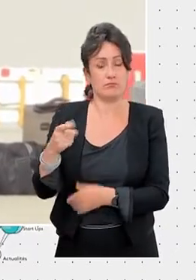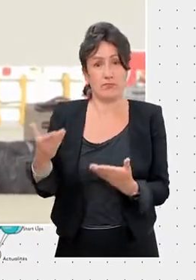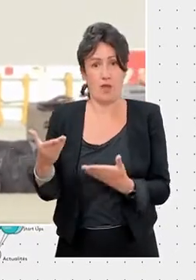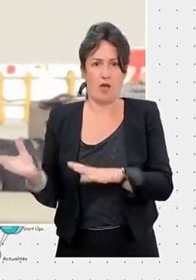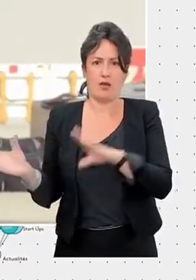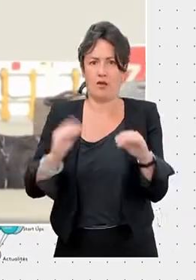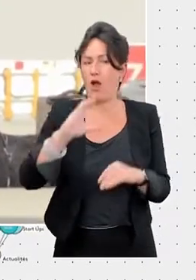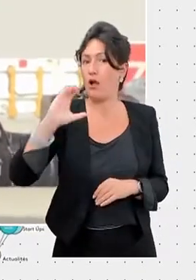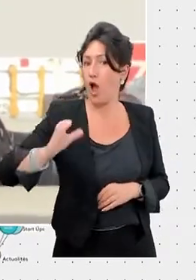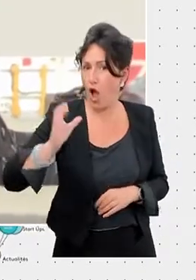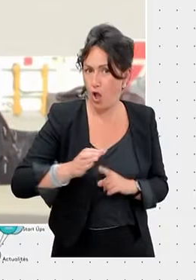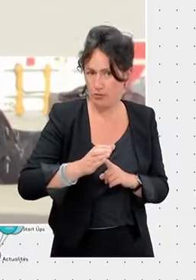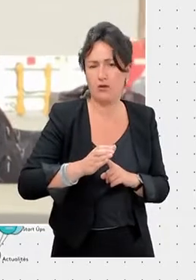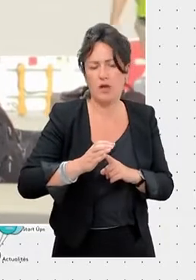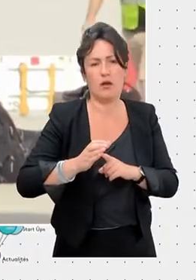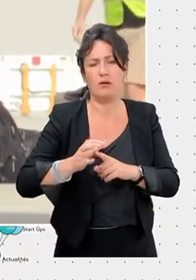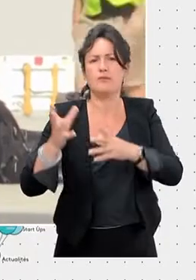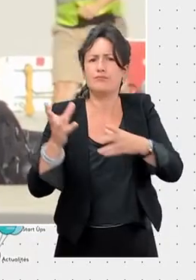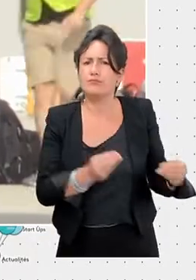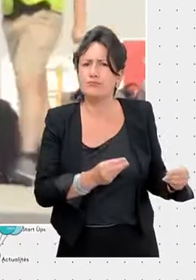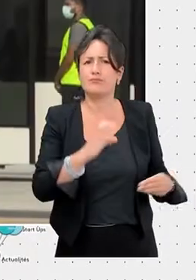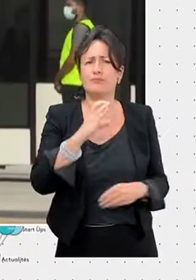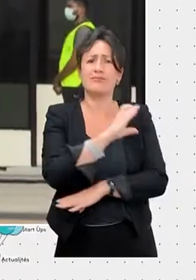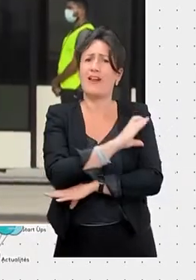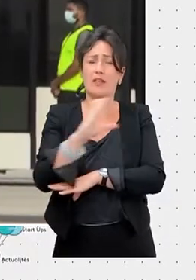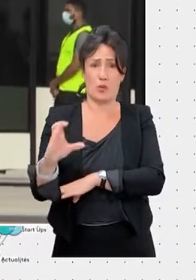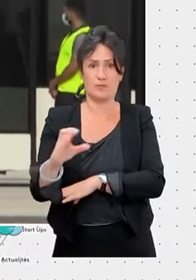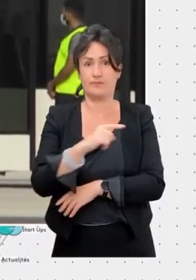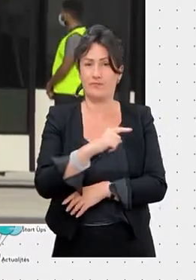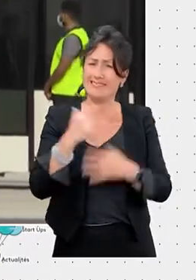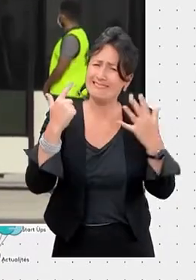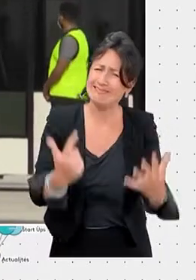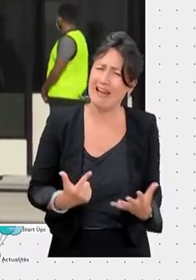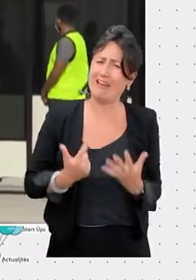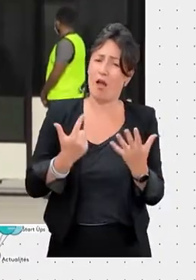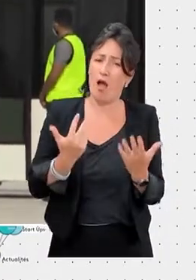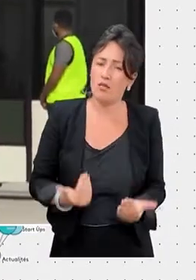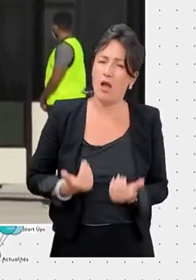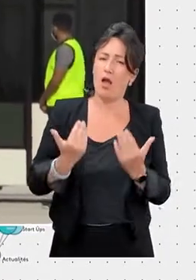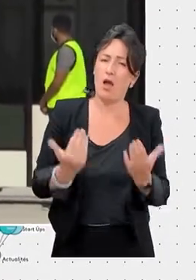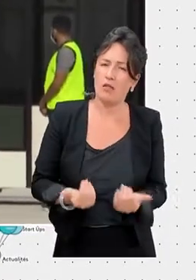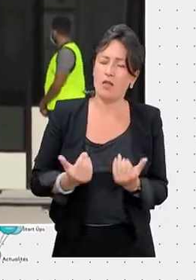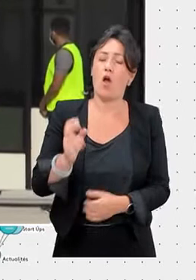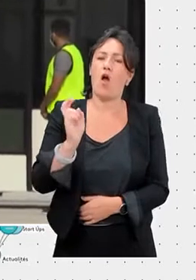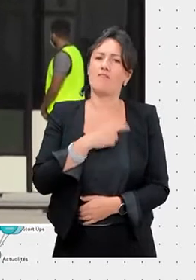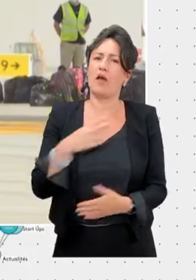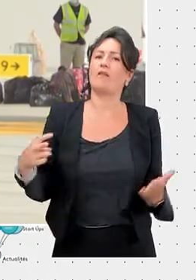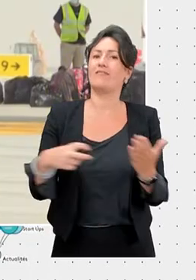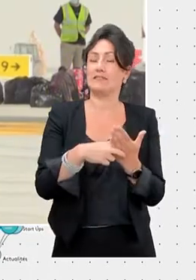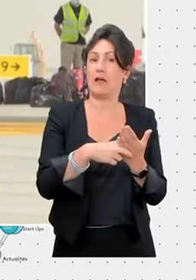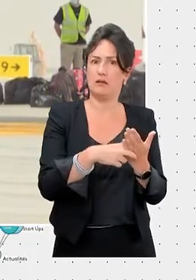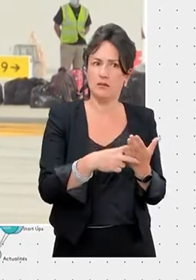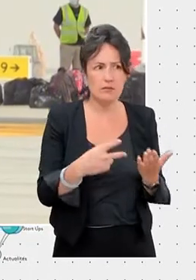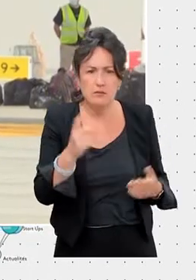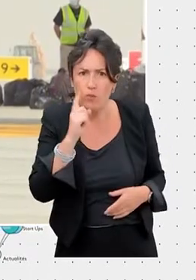été hébergé à Colombelles, dans le Calvados. Il a mis 7 ans pour avoir son visa. Pourquoi est-ce qu'on n'a pas protégé depuis plus longtemps ces gens qui